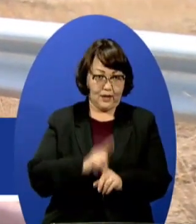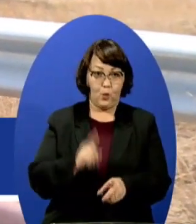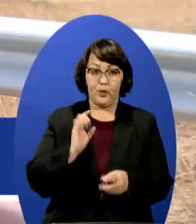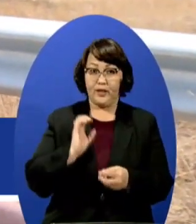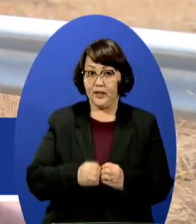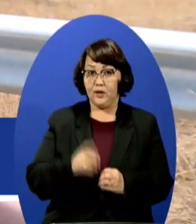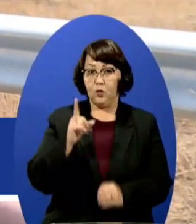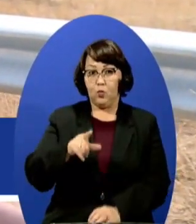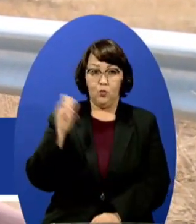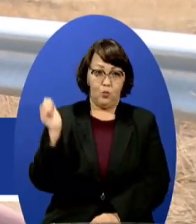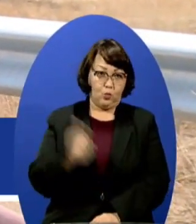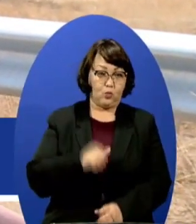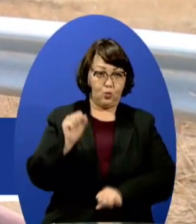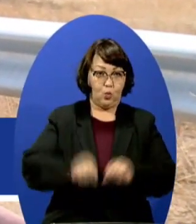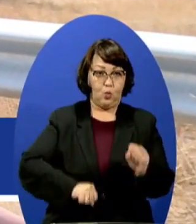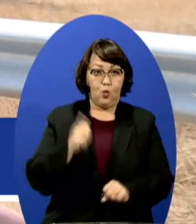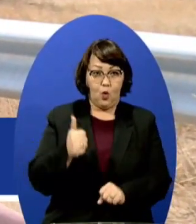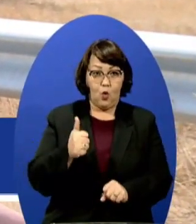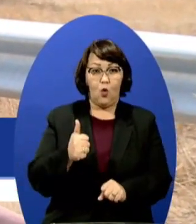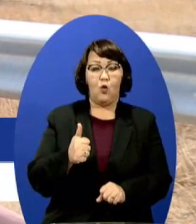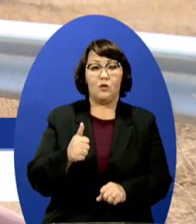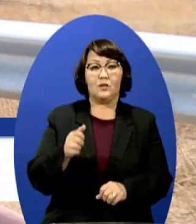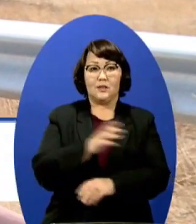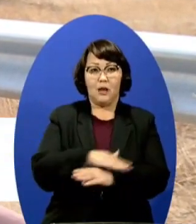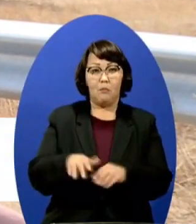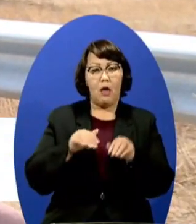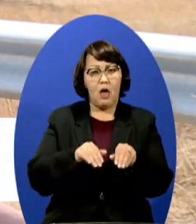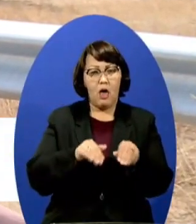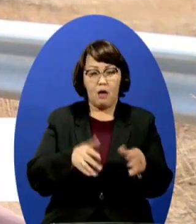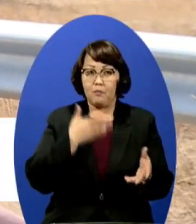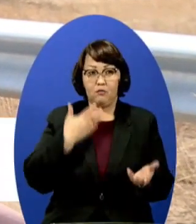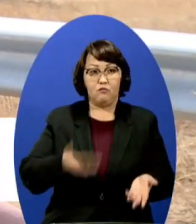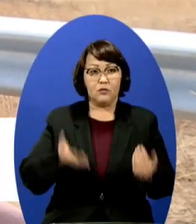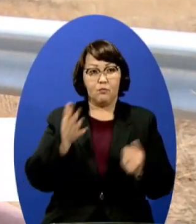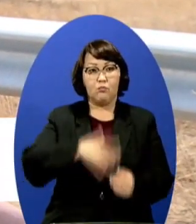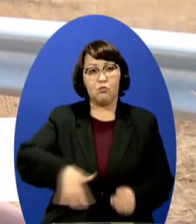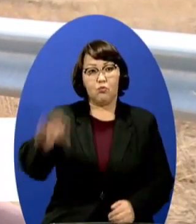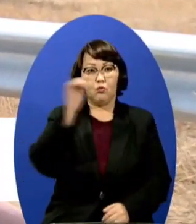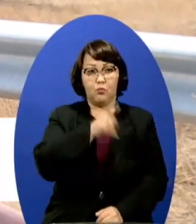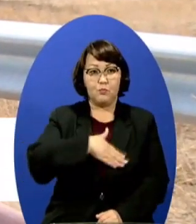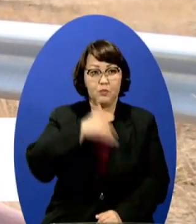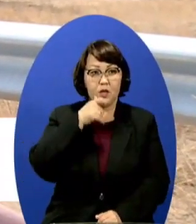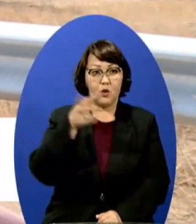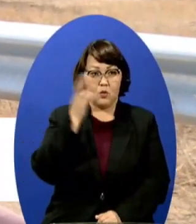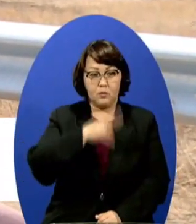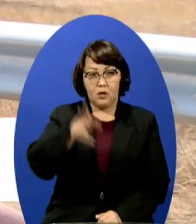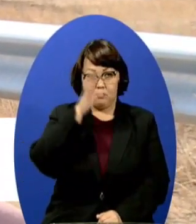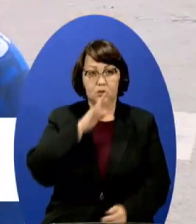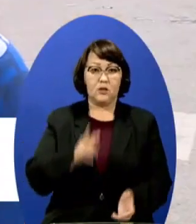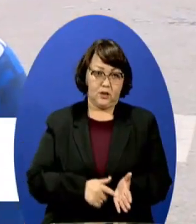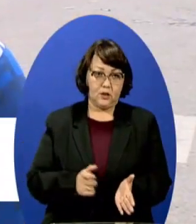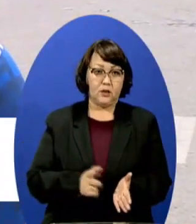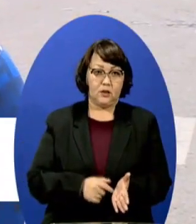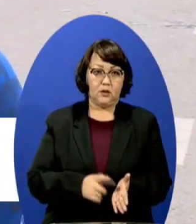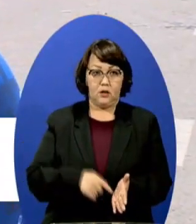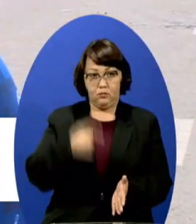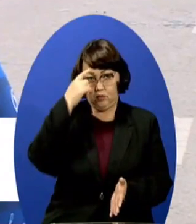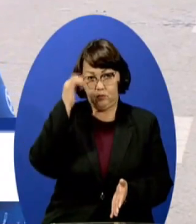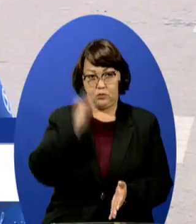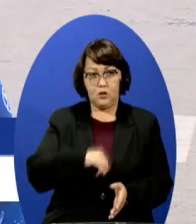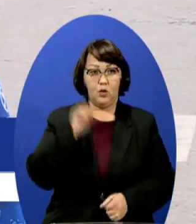хүн болгон дугуйнууд ирвэл замын дүгжрэл одоо нийтийн бие тамир эрүүл мэндийн талаас маш их хэрэгтэй байгаа. Манай улсад бол ер нь дугуйн зам. Яа ингээд